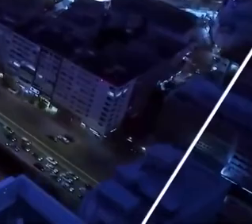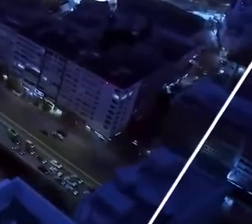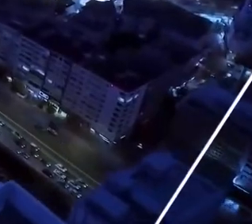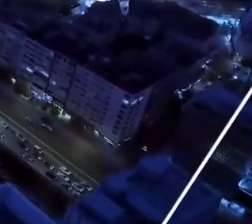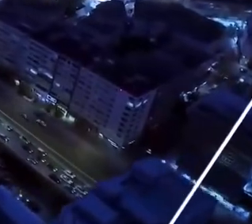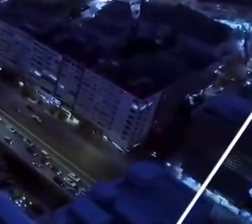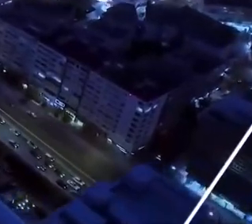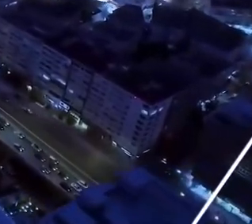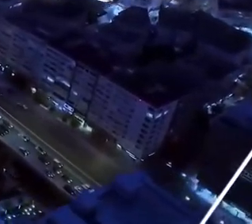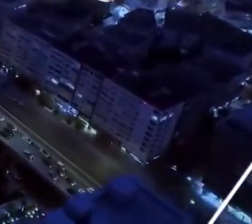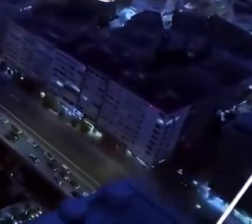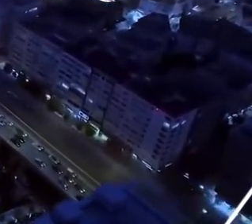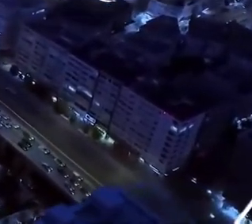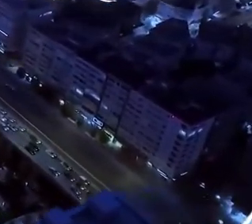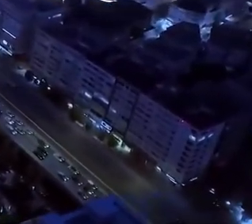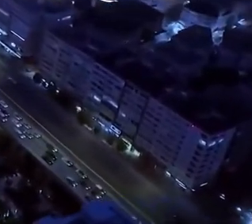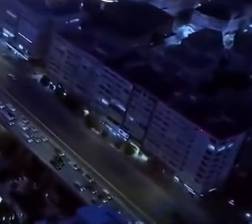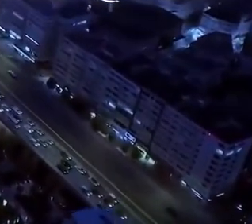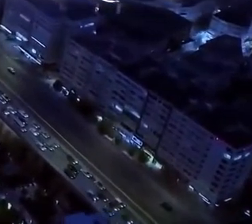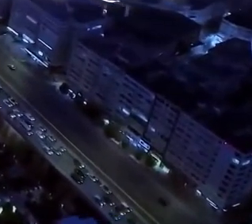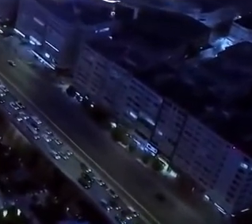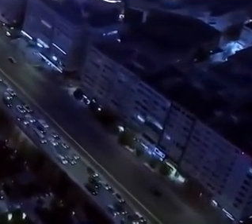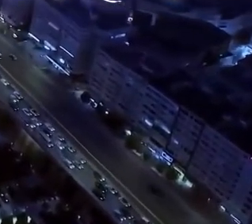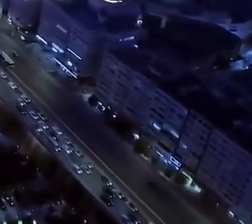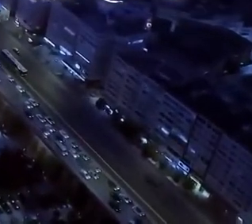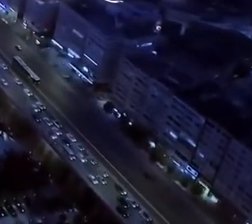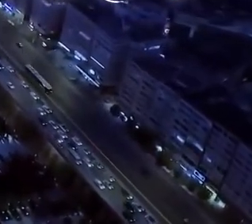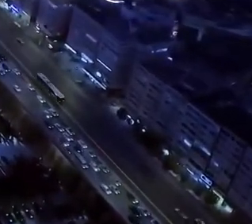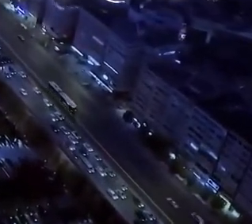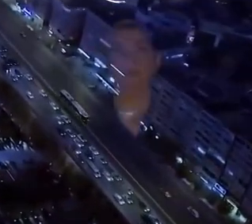Şimdi karşınızda Okan Bayülgen.